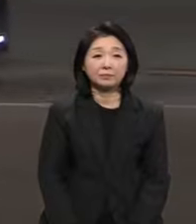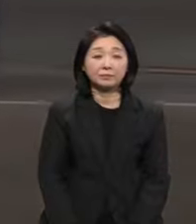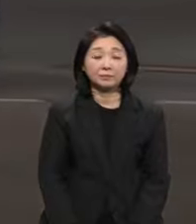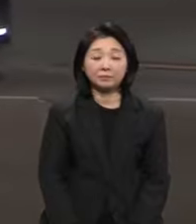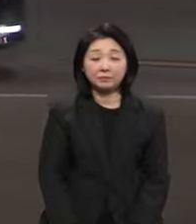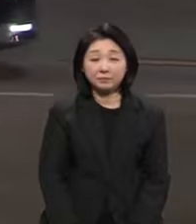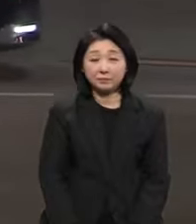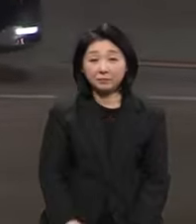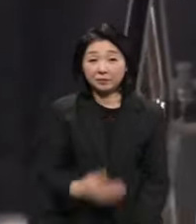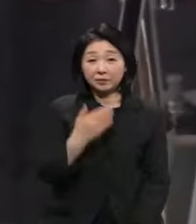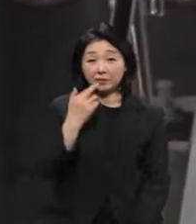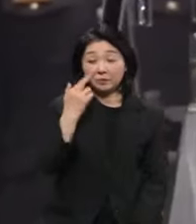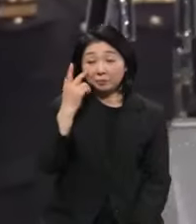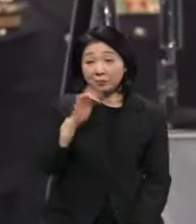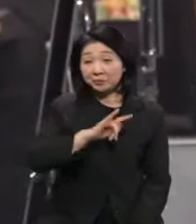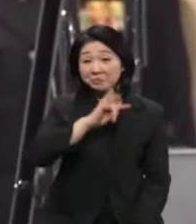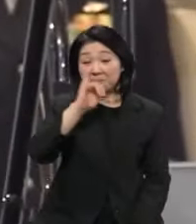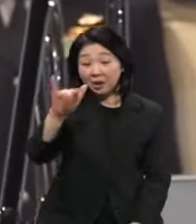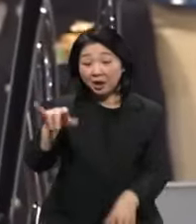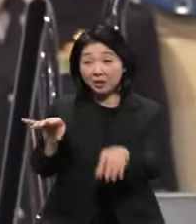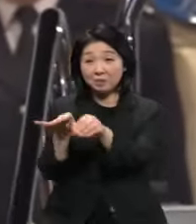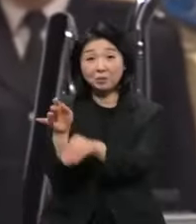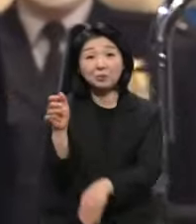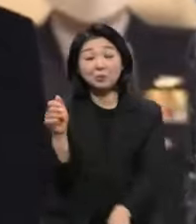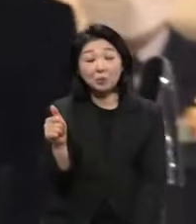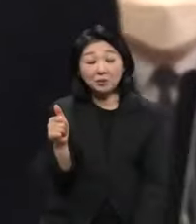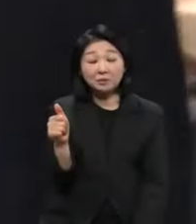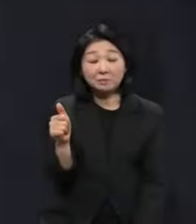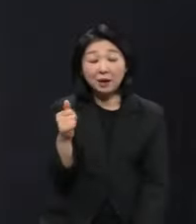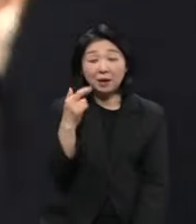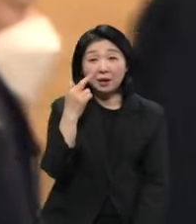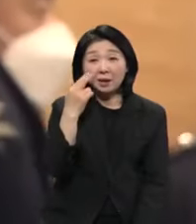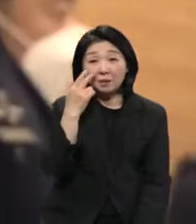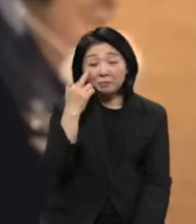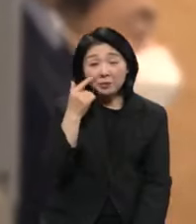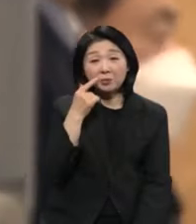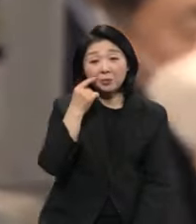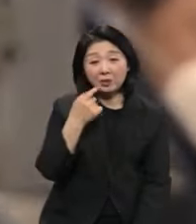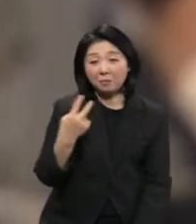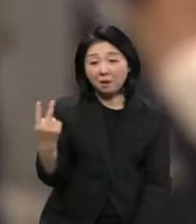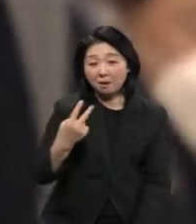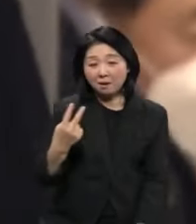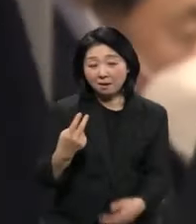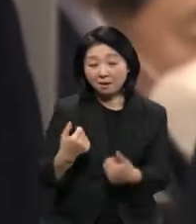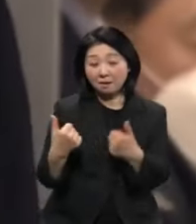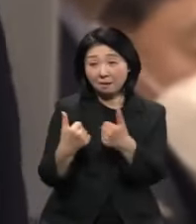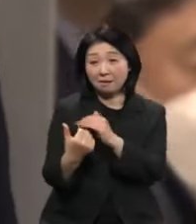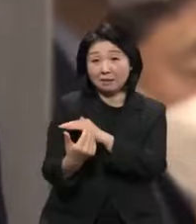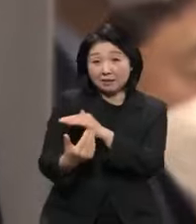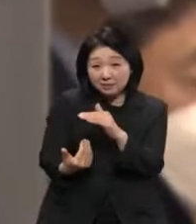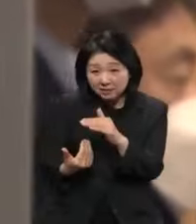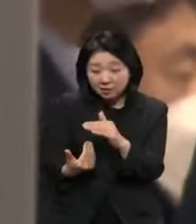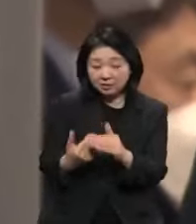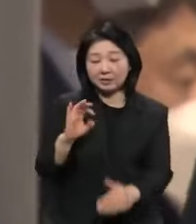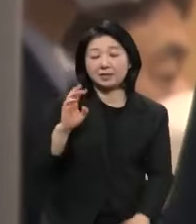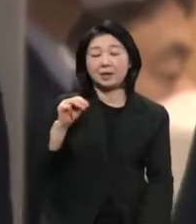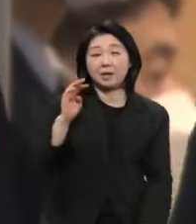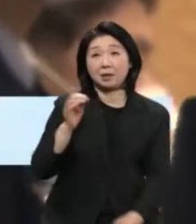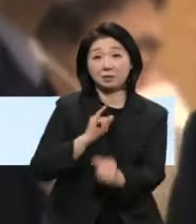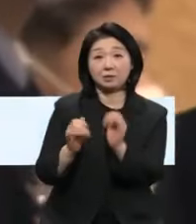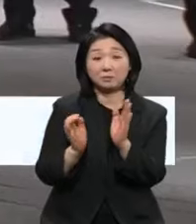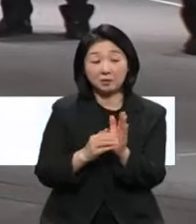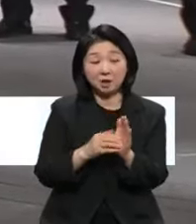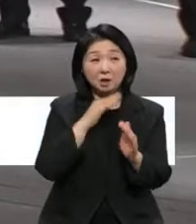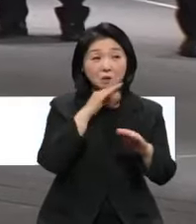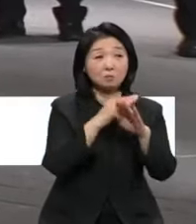미국 방문길에 오르는 기시다 총리는 미일 정상회담을 앞두고 CNN과 인터뷰했습니다. 이 자리에서 북일